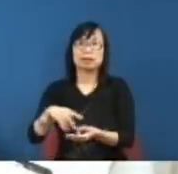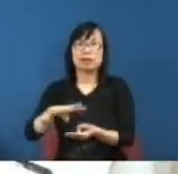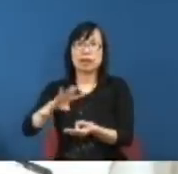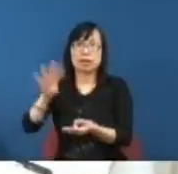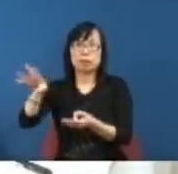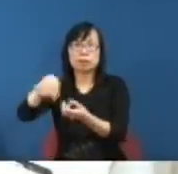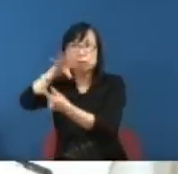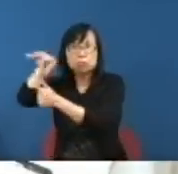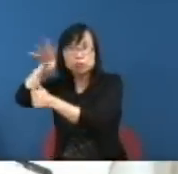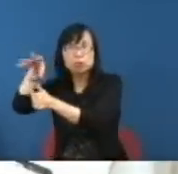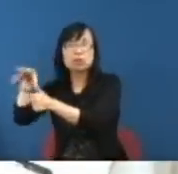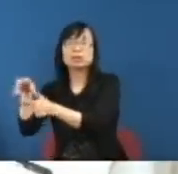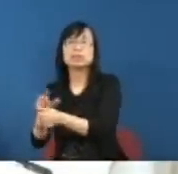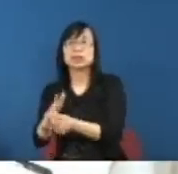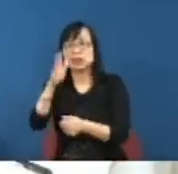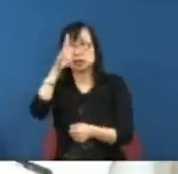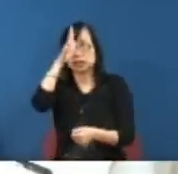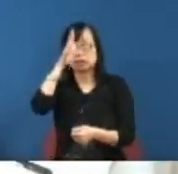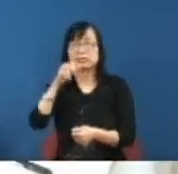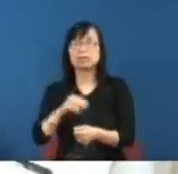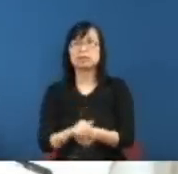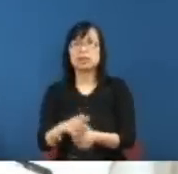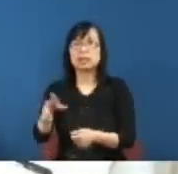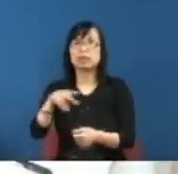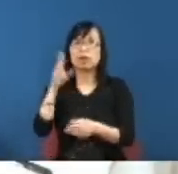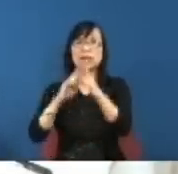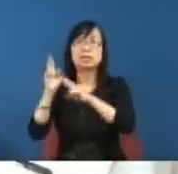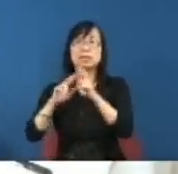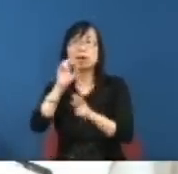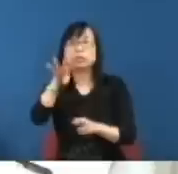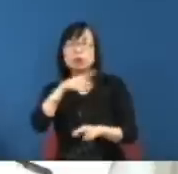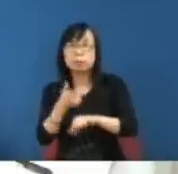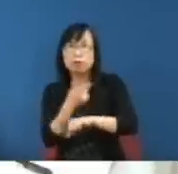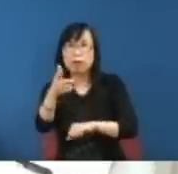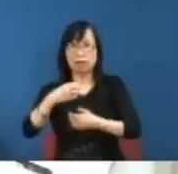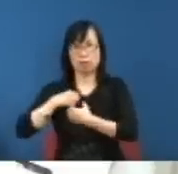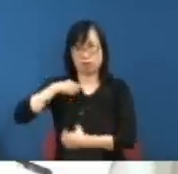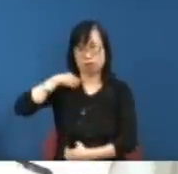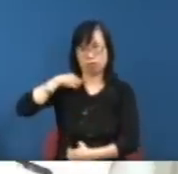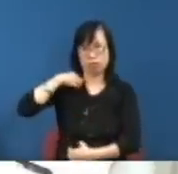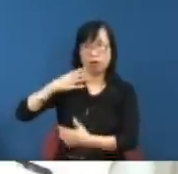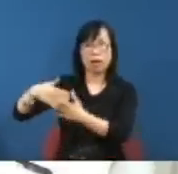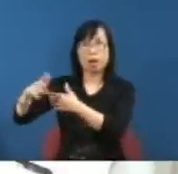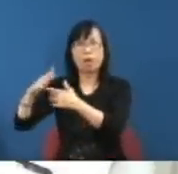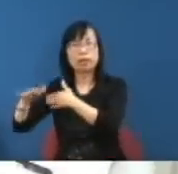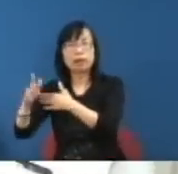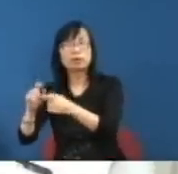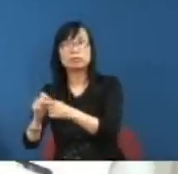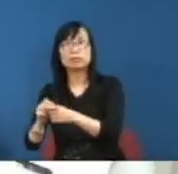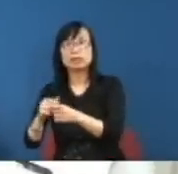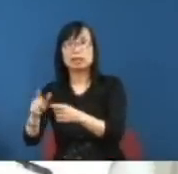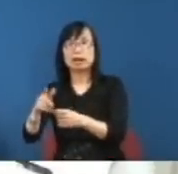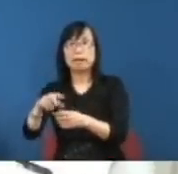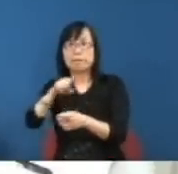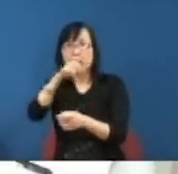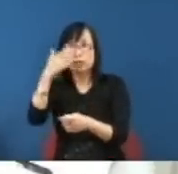嘅革命政權。嗱呢段嘅歷史講咁耐做咩咧？就喺軍事上面、外交上面，固然係明